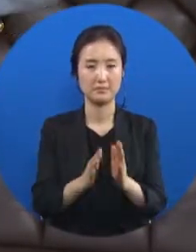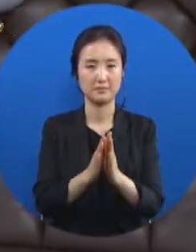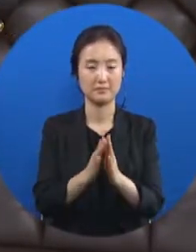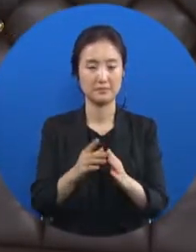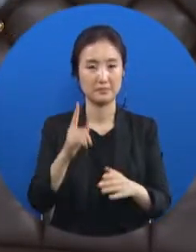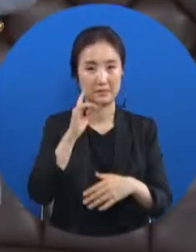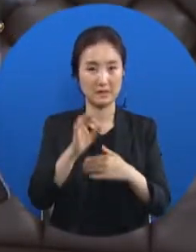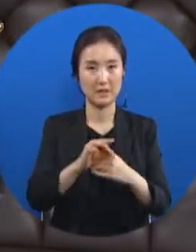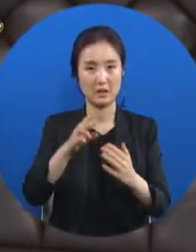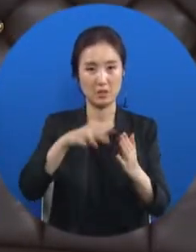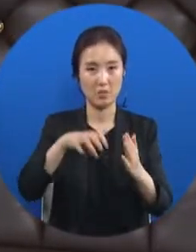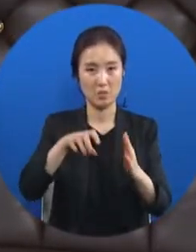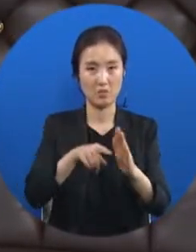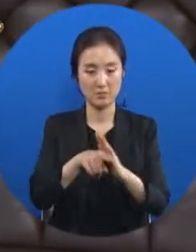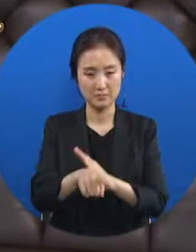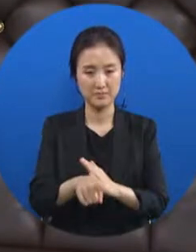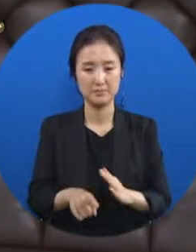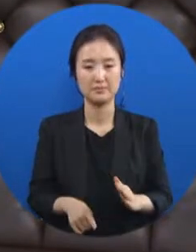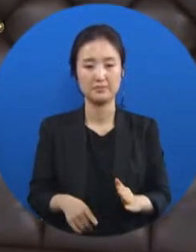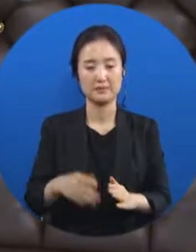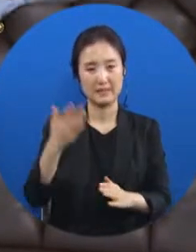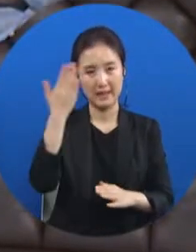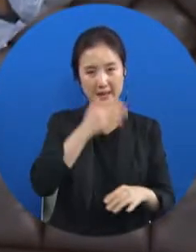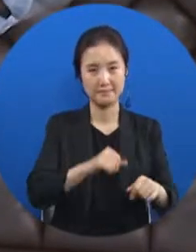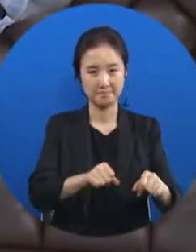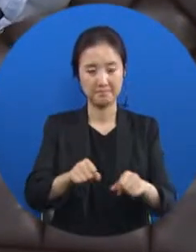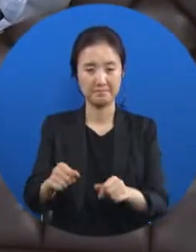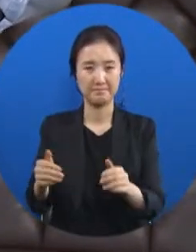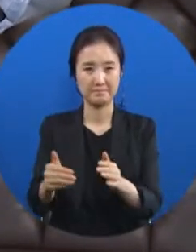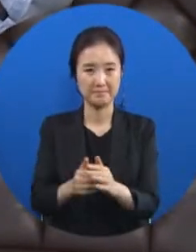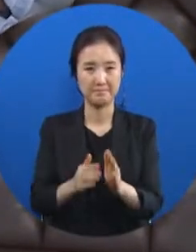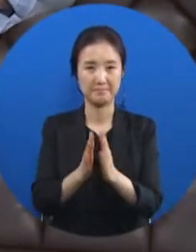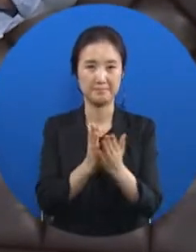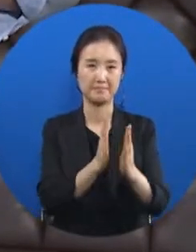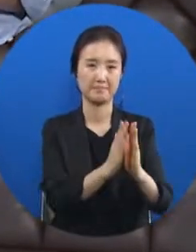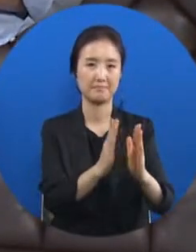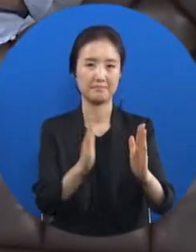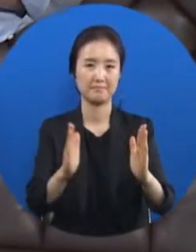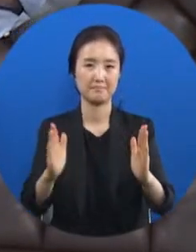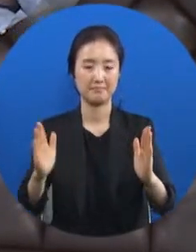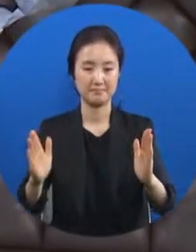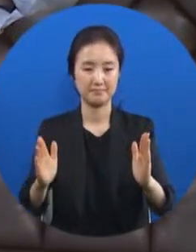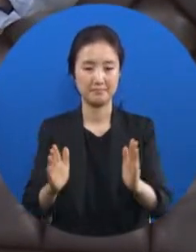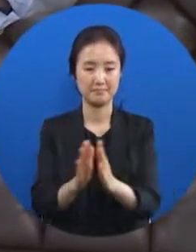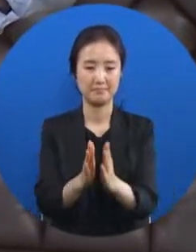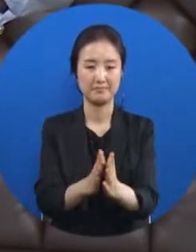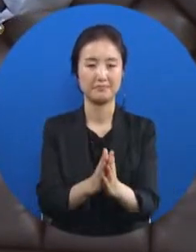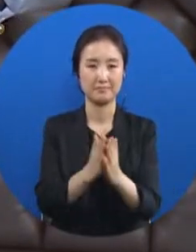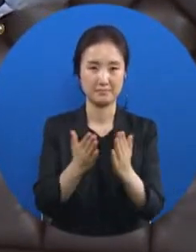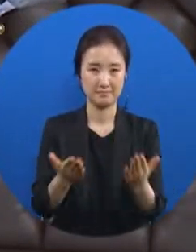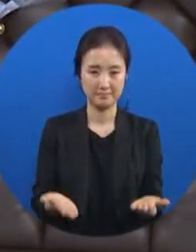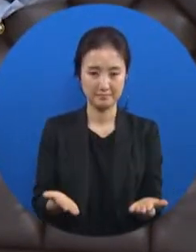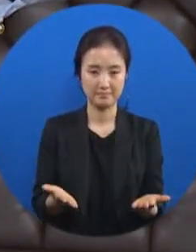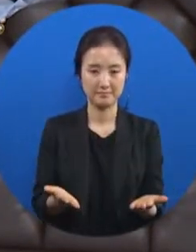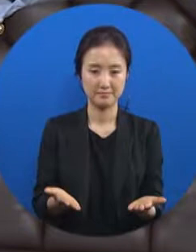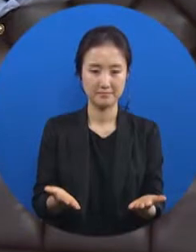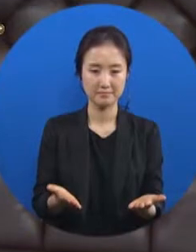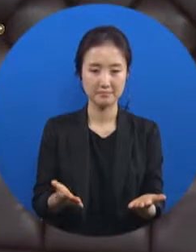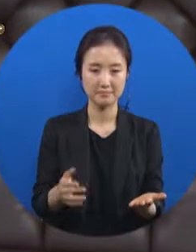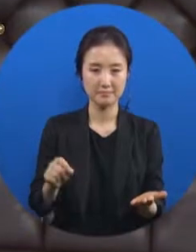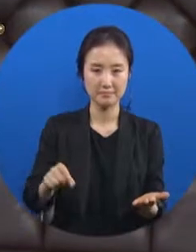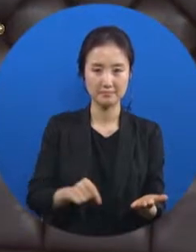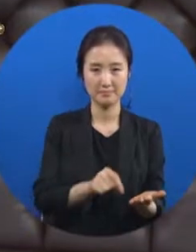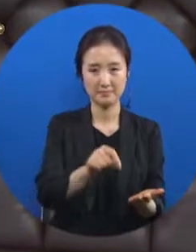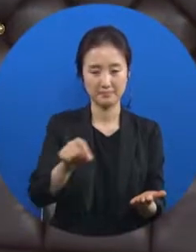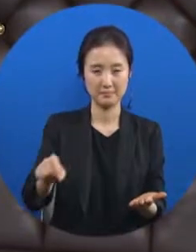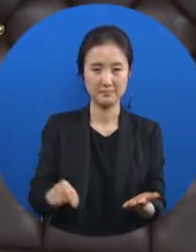닦아요. 그리고 책 다 꽂아. 그리고 공책 딱 핀 다음에 예. 먼저 동그라미 그려가지고 아침